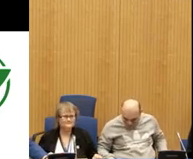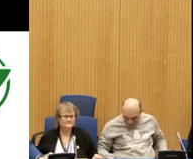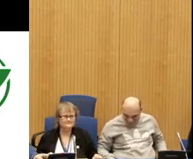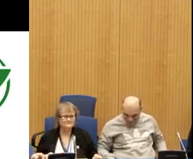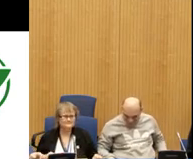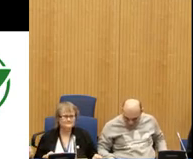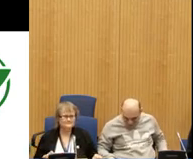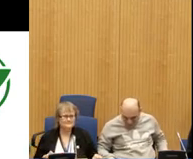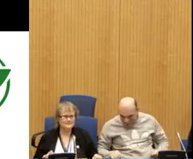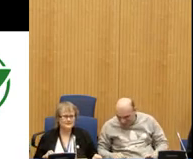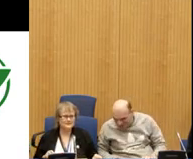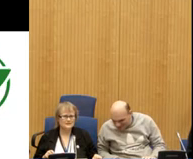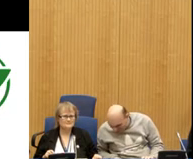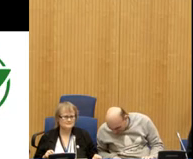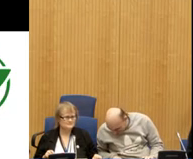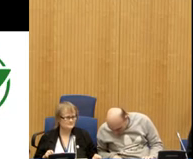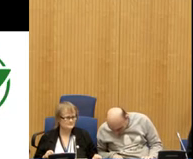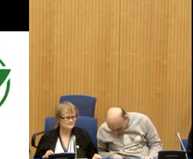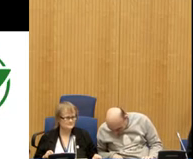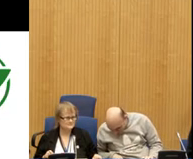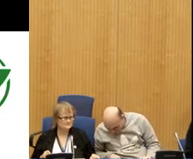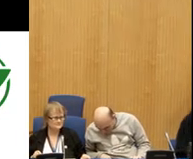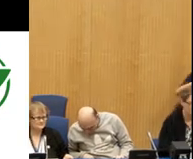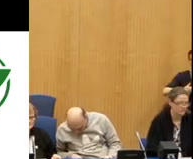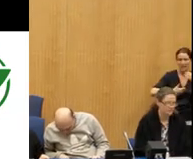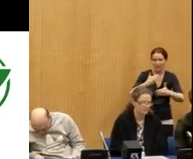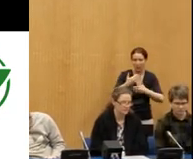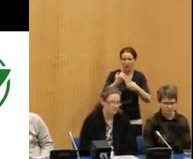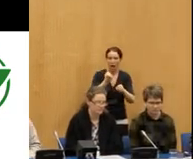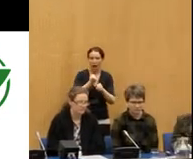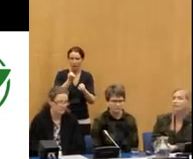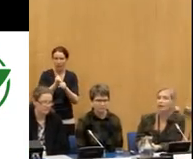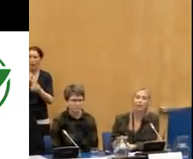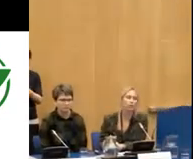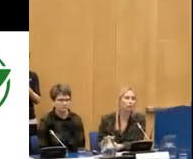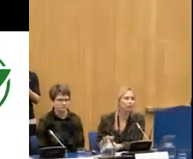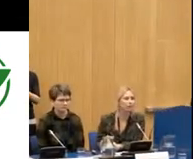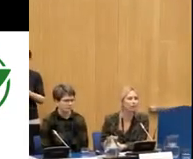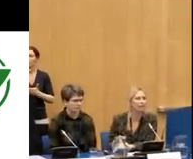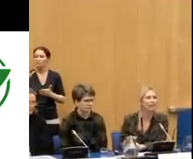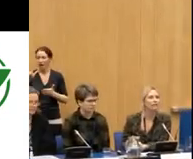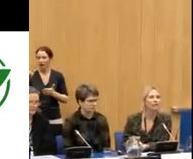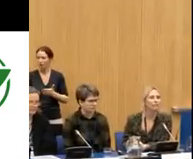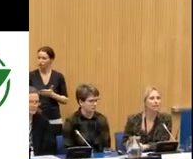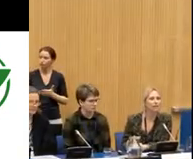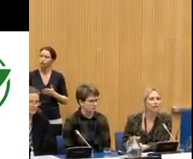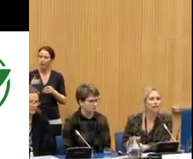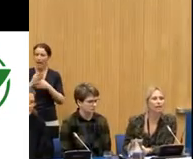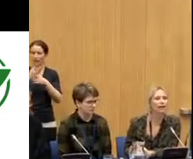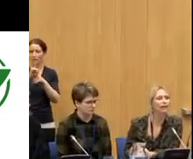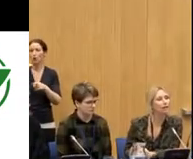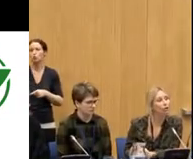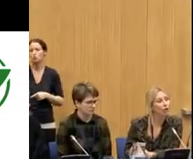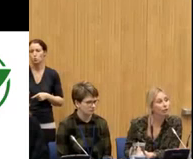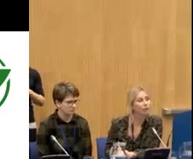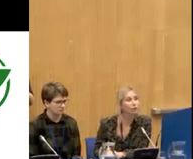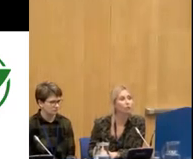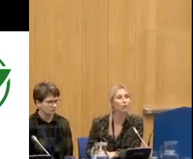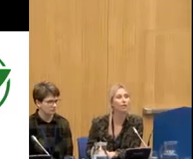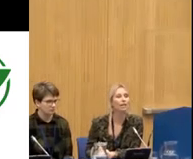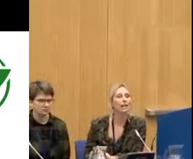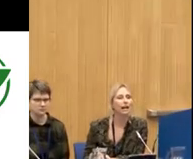persönlich weiterzuentwickeln. Das wurde deutlich. Die Arbeit als Bildungsfachkraft hilft aber auch Studierenden. Wir haben das in den letzten Tagen hier